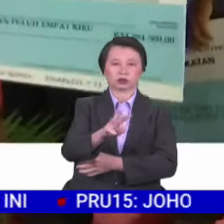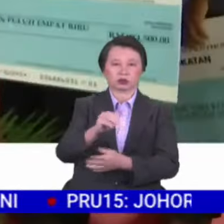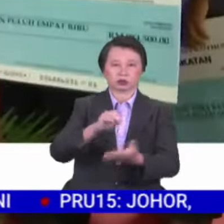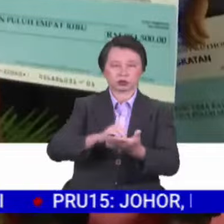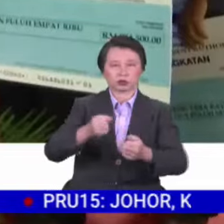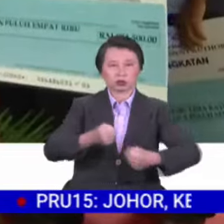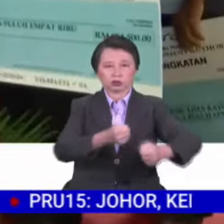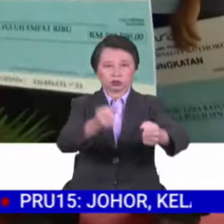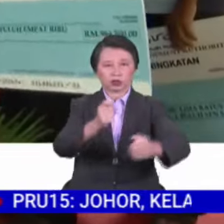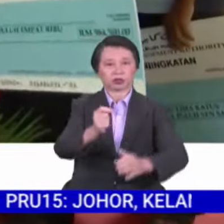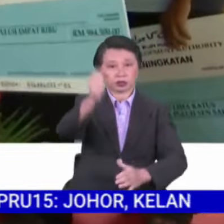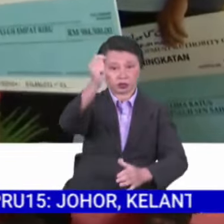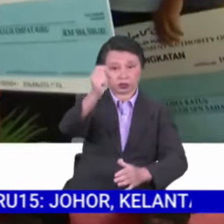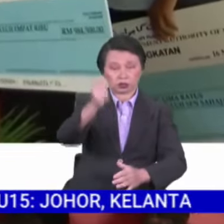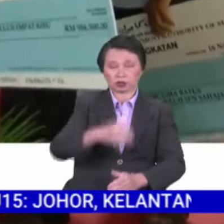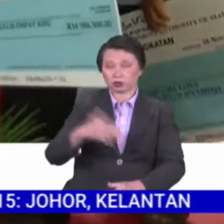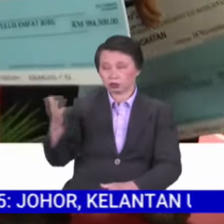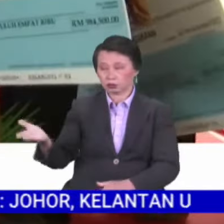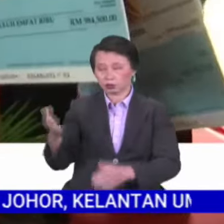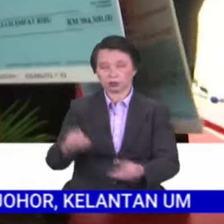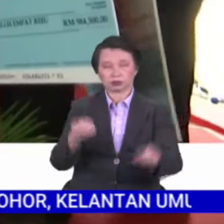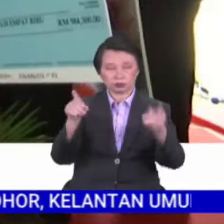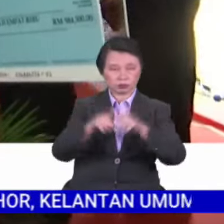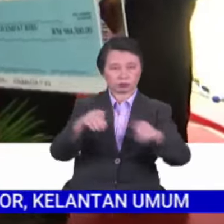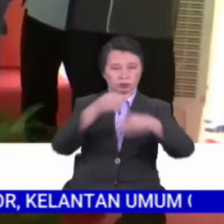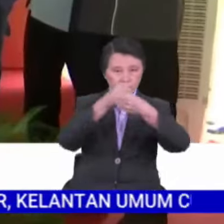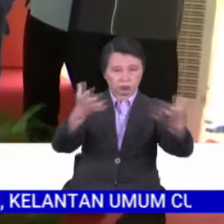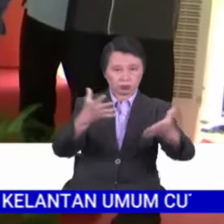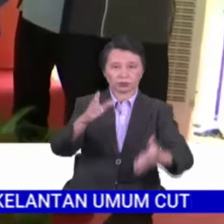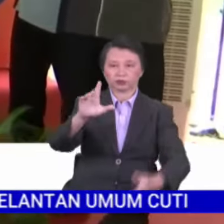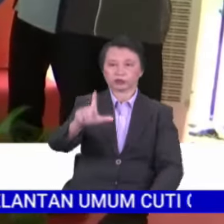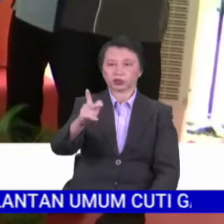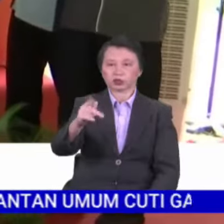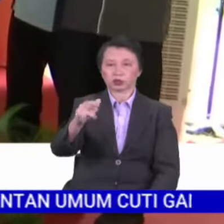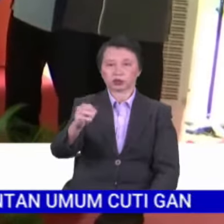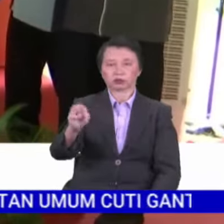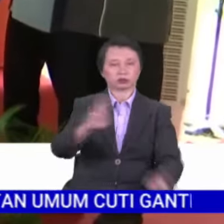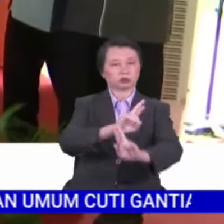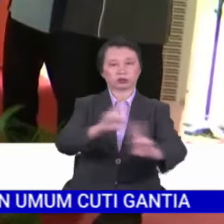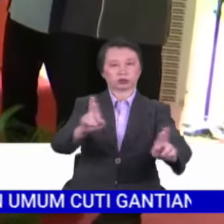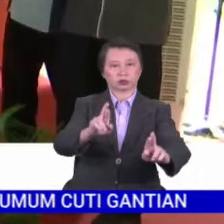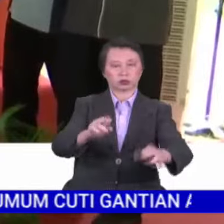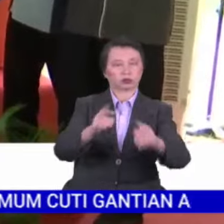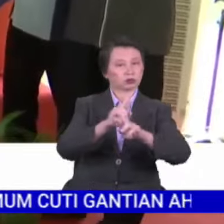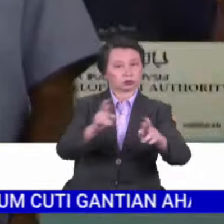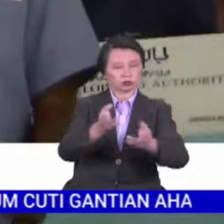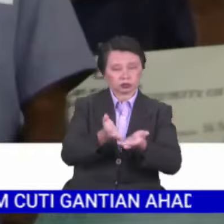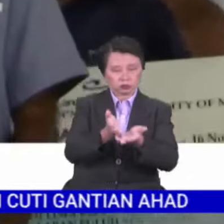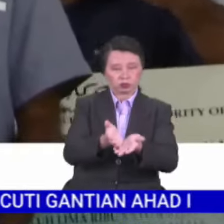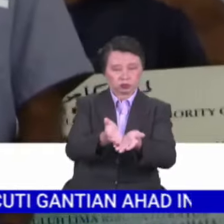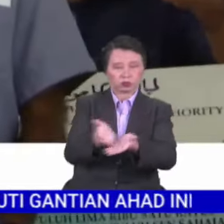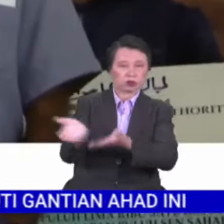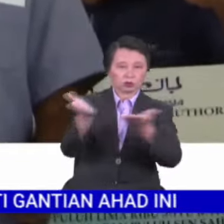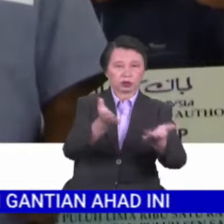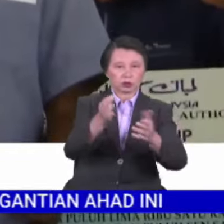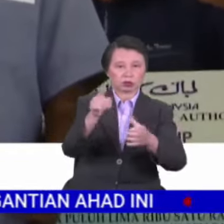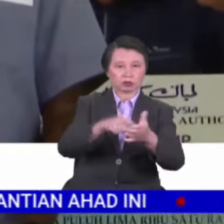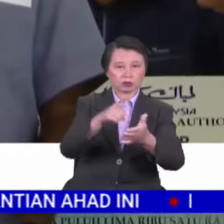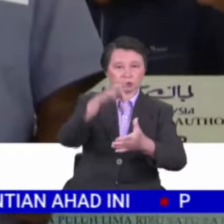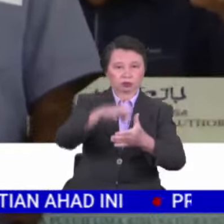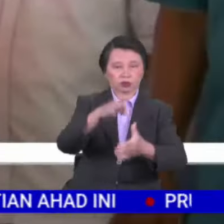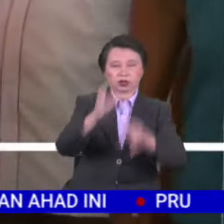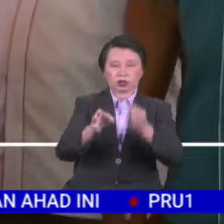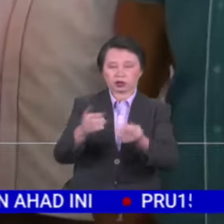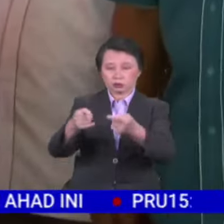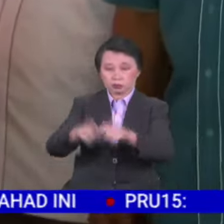Tinggi. Dalam perkembangan sama, beliau turut memaklumkan LKIM bersedia menyediakan bot bagi membawa pengundi sekiranya